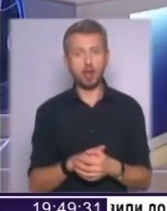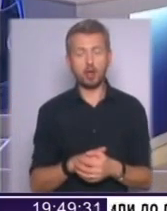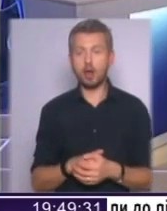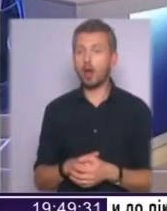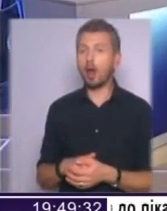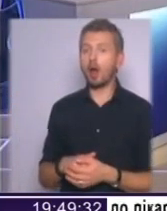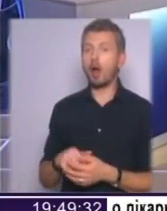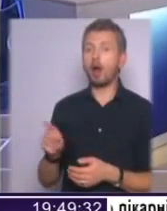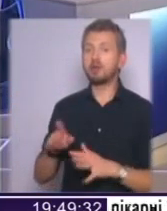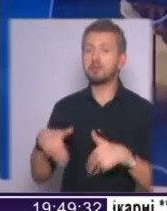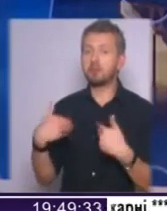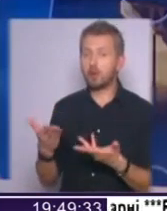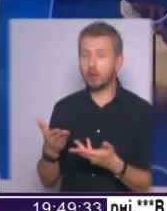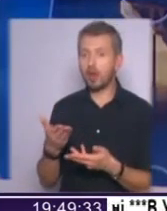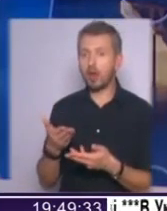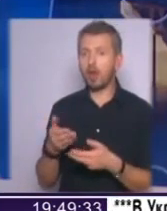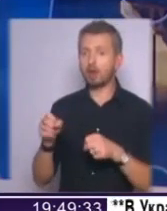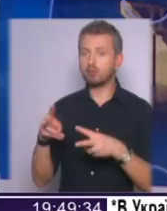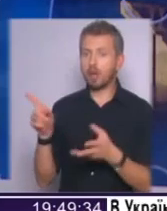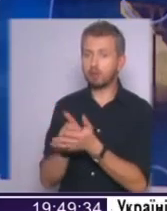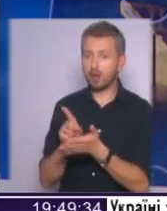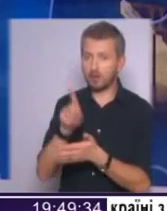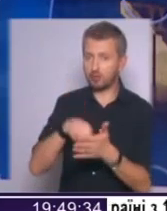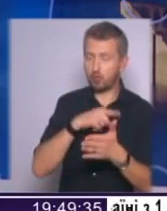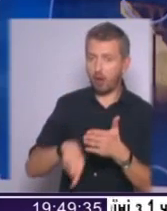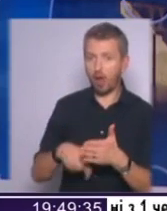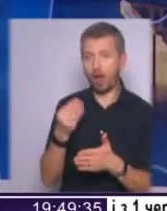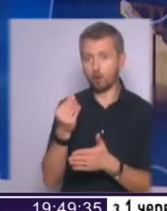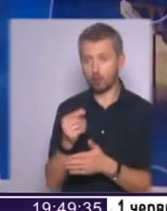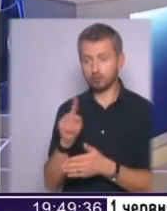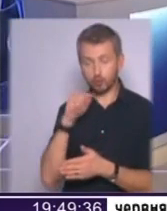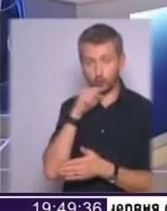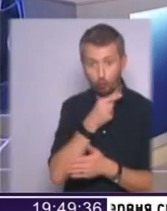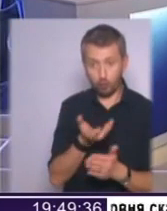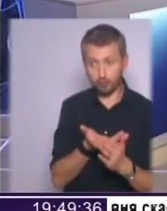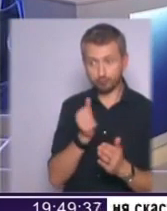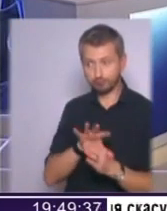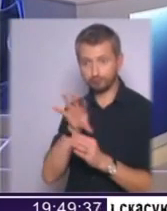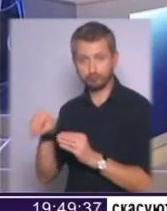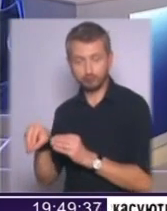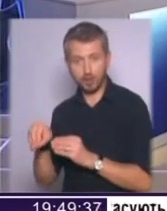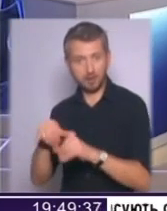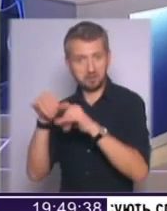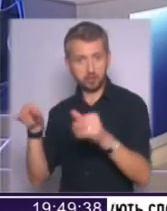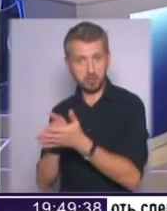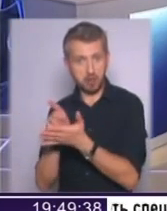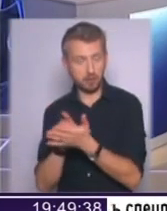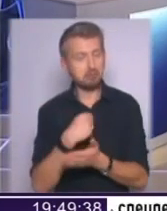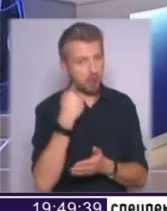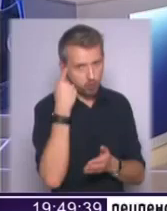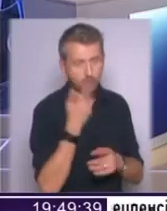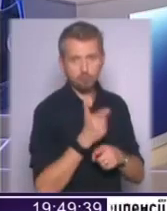гроші зекономлені направити на збільшення пенсій? Тобто, можливо, до речі, як варіант. Це був би, я думаю, набагато більш справедливіший